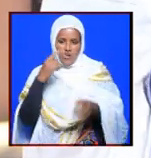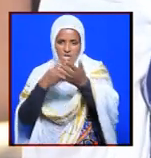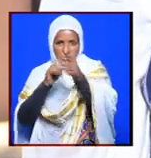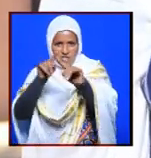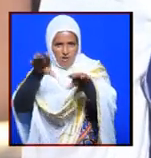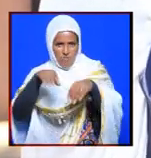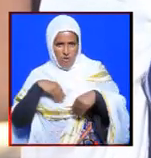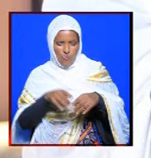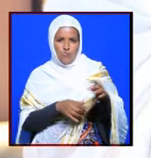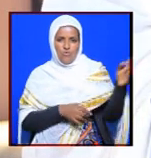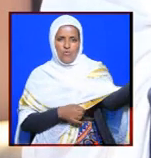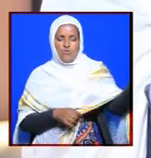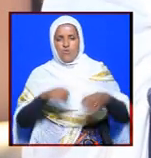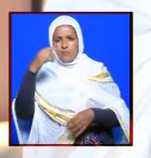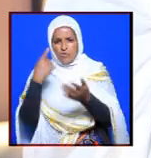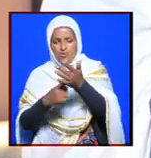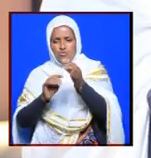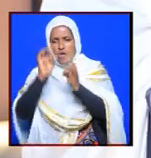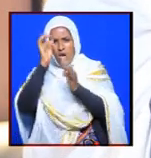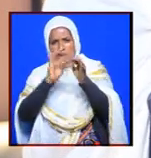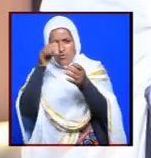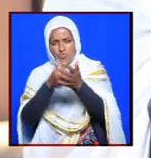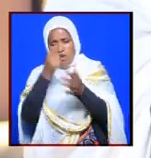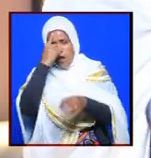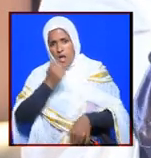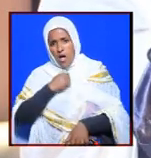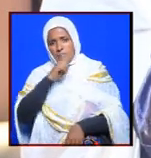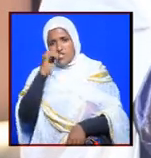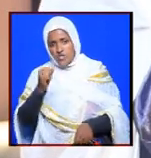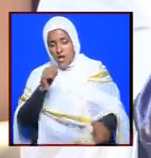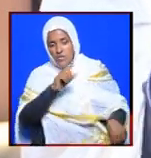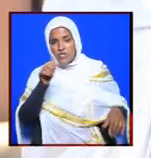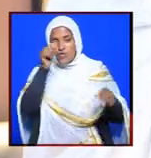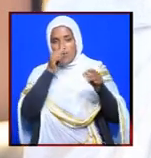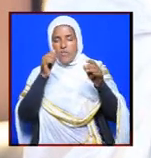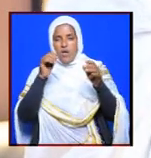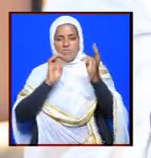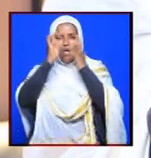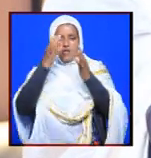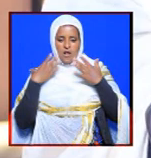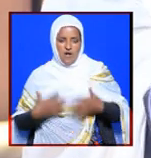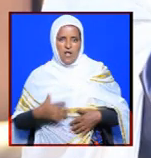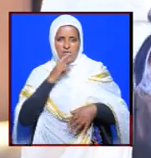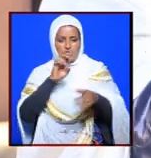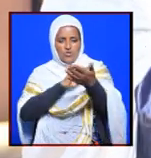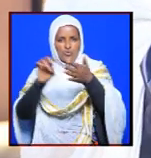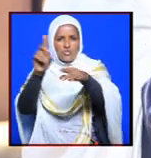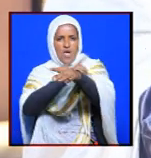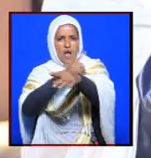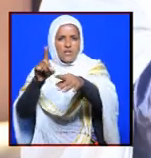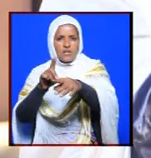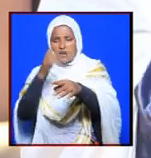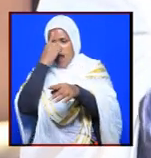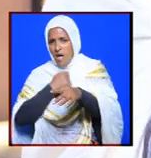ይቀበላሉ። በአቡነ ተክለ ሃይማኖት በምልጃቸው በገድላቸው ላያምን ይችላል፣ ግን የኢትዮጵያ ታሪክ ግን አካል ናቸው። በቅዱስ ያሬድ